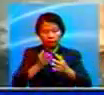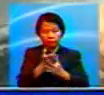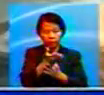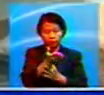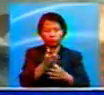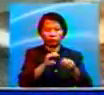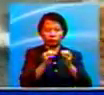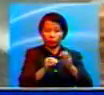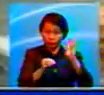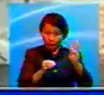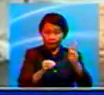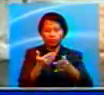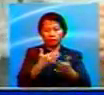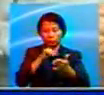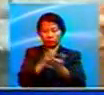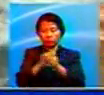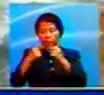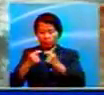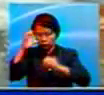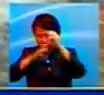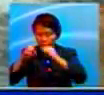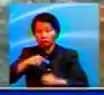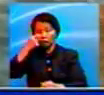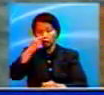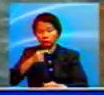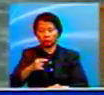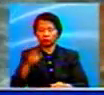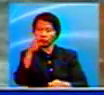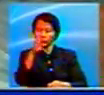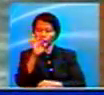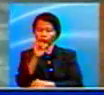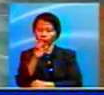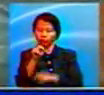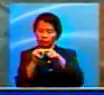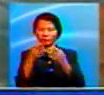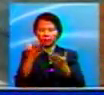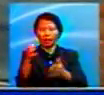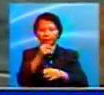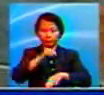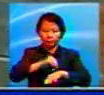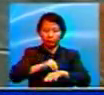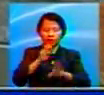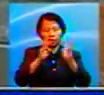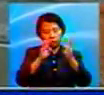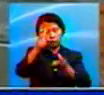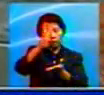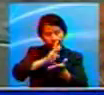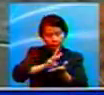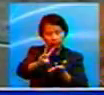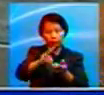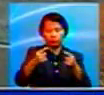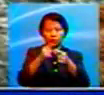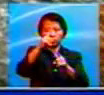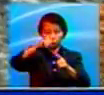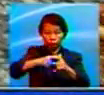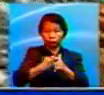misi ke-6 dan sebelum ini pasukan mencari menyebut bahawa misi Bluefin 21 mungkin memakan masa 6 minggu hingga 2